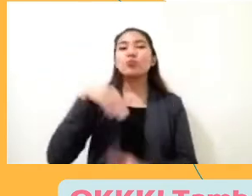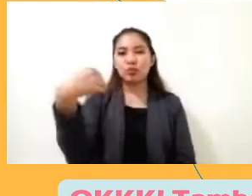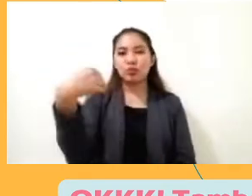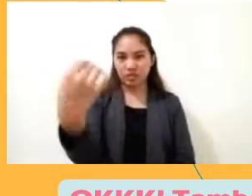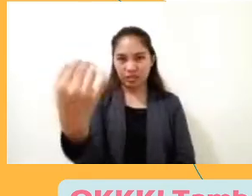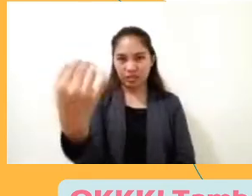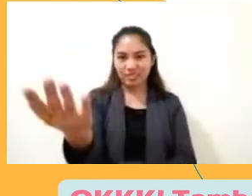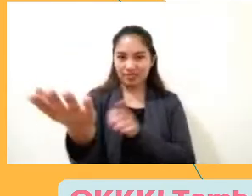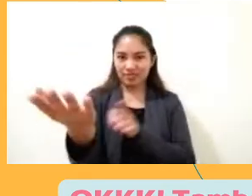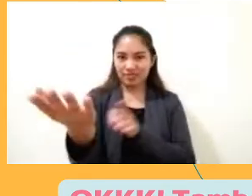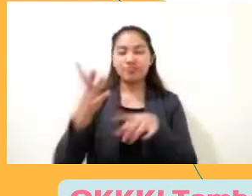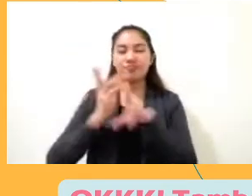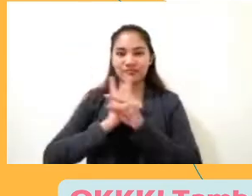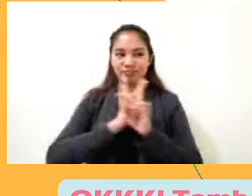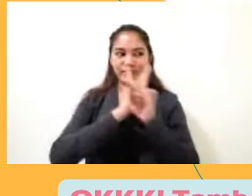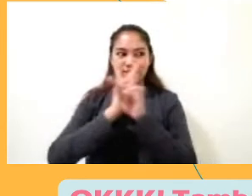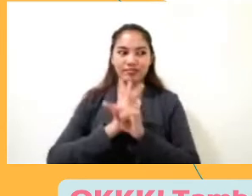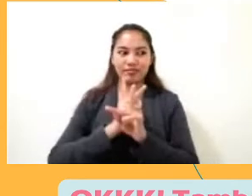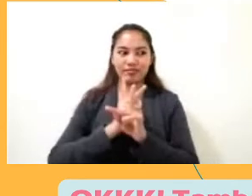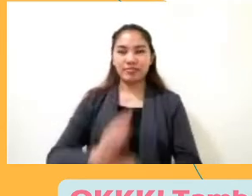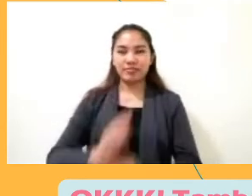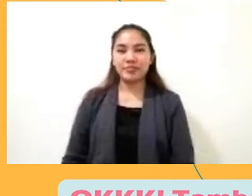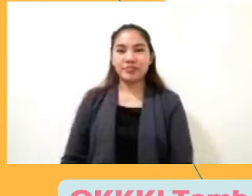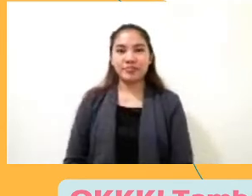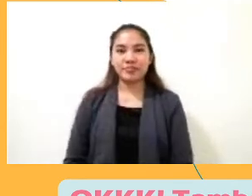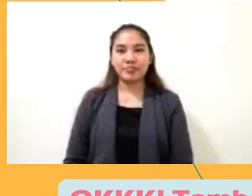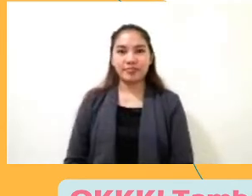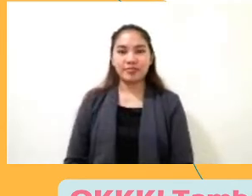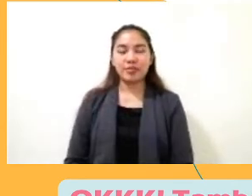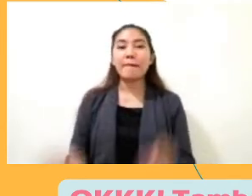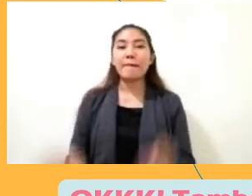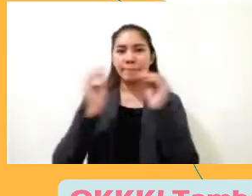recognition. Okay lang. Pero mas caring.